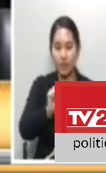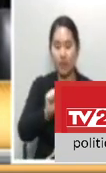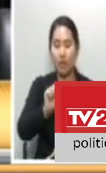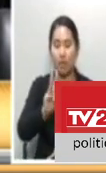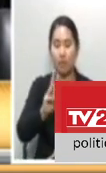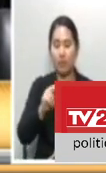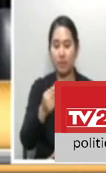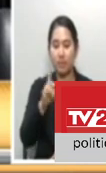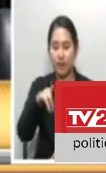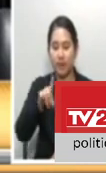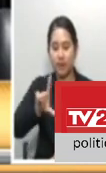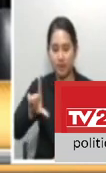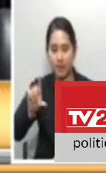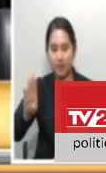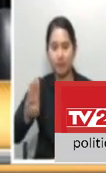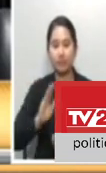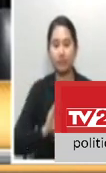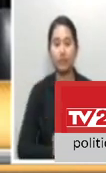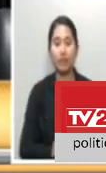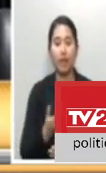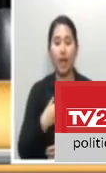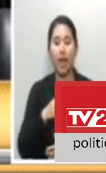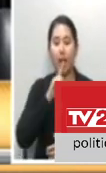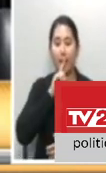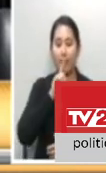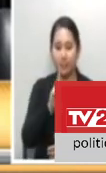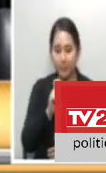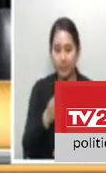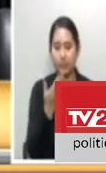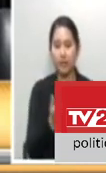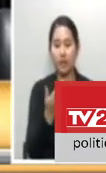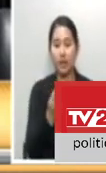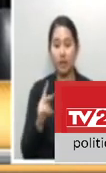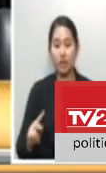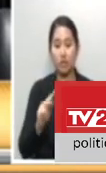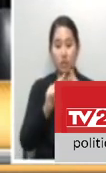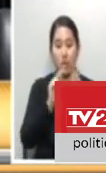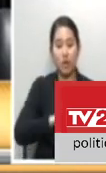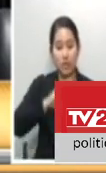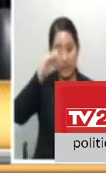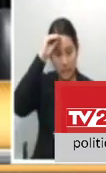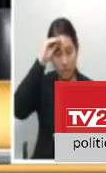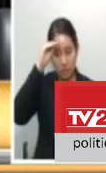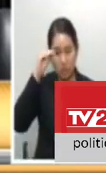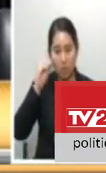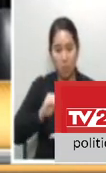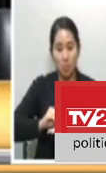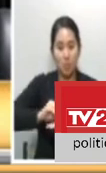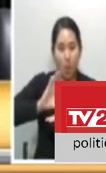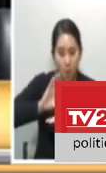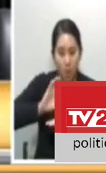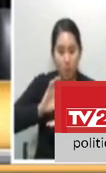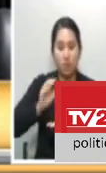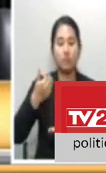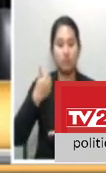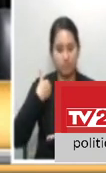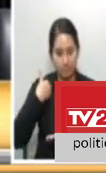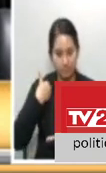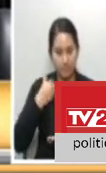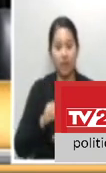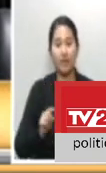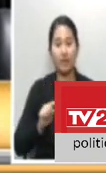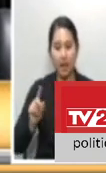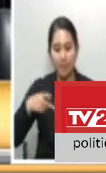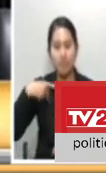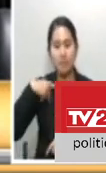368,000 ล้านบาทถามว่างบประมาณกระทรวงศึกษาธิการนั้นสูงไม่สูงแต่ถามว่าคุ้มค่าไม่คุ้ม